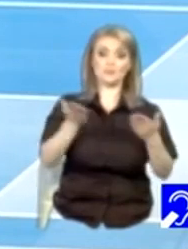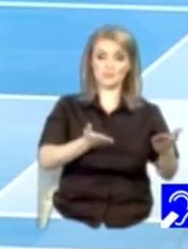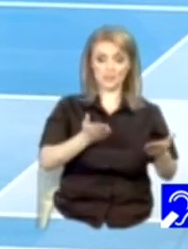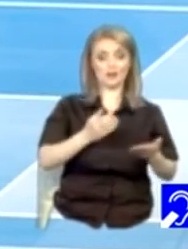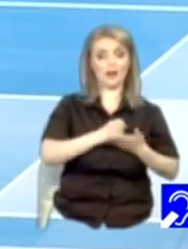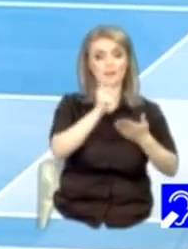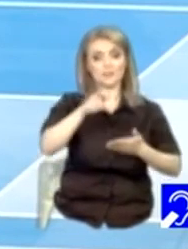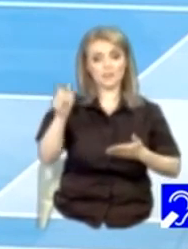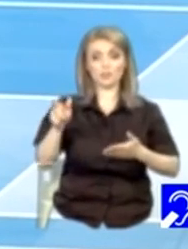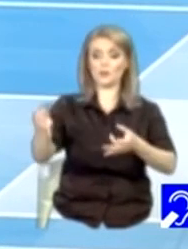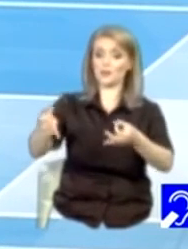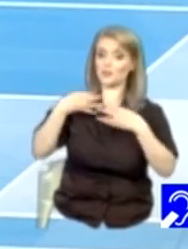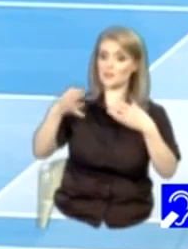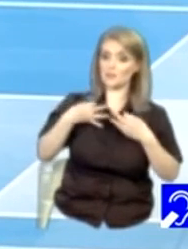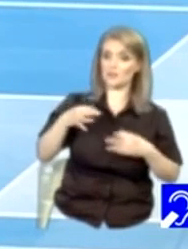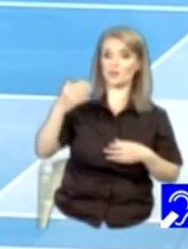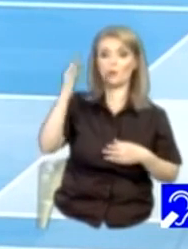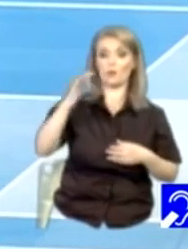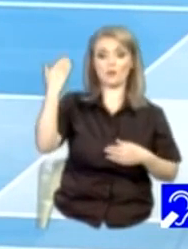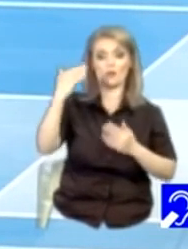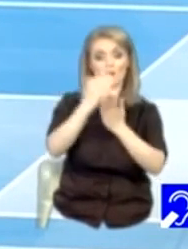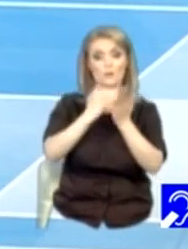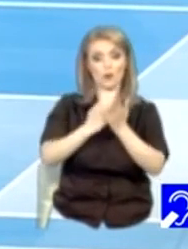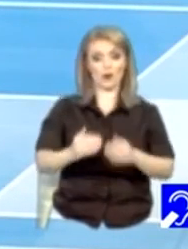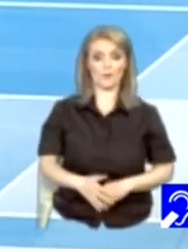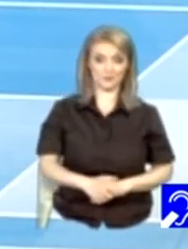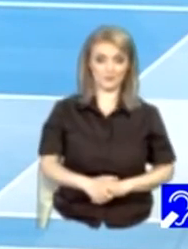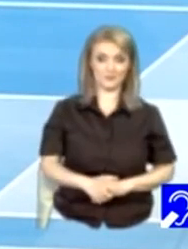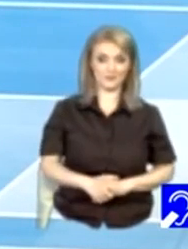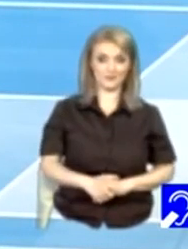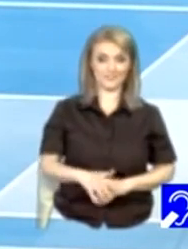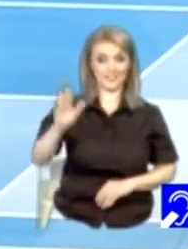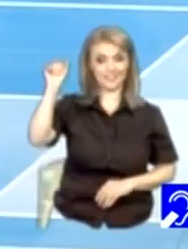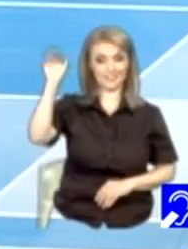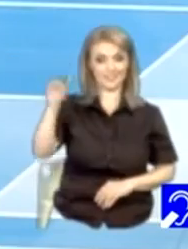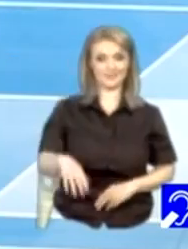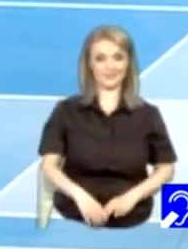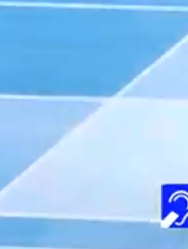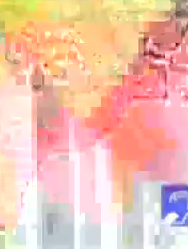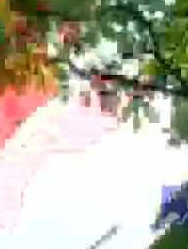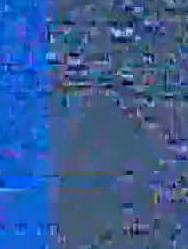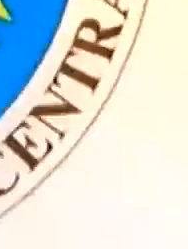și ofertele lor pentru alegerile din 11 iulie. La revedere!